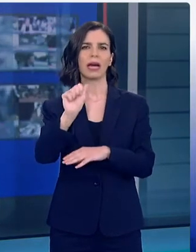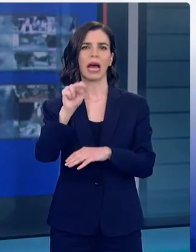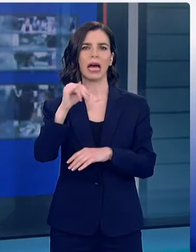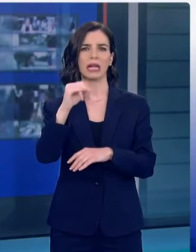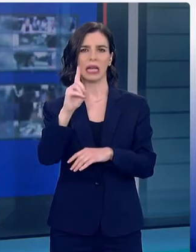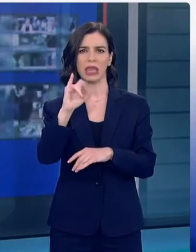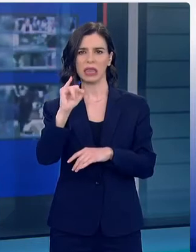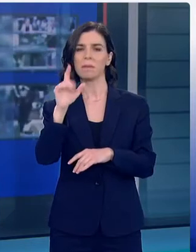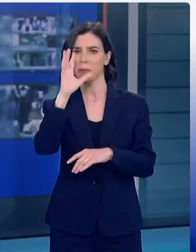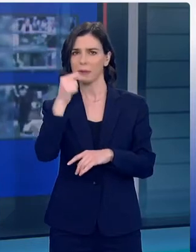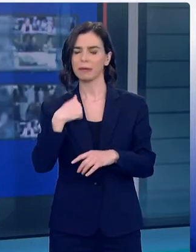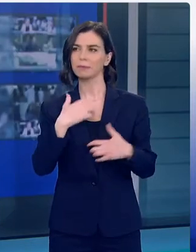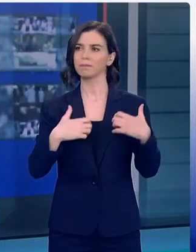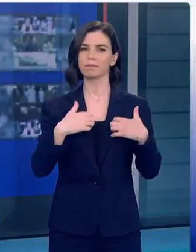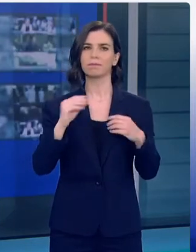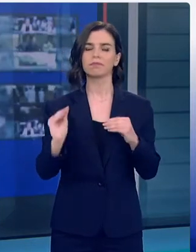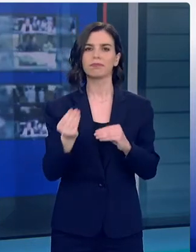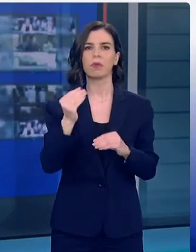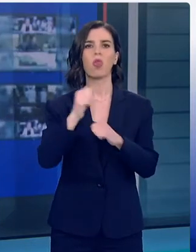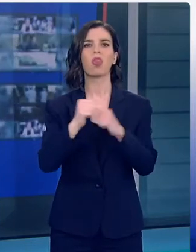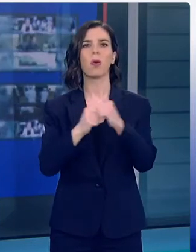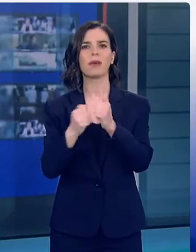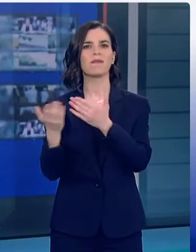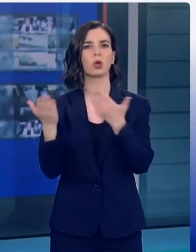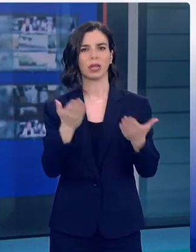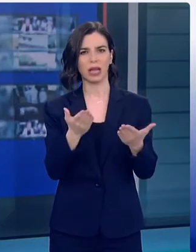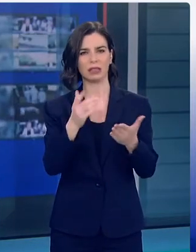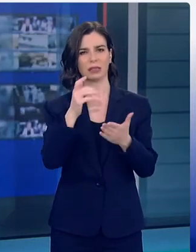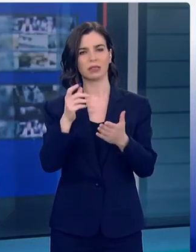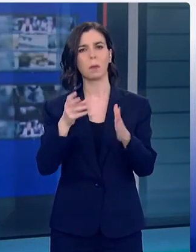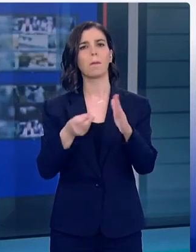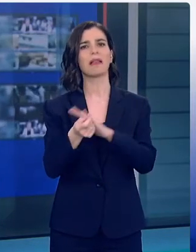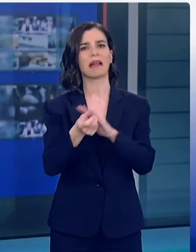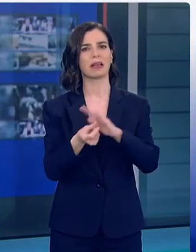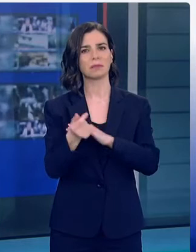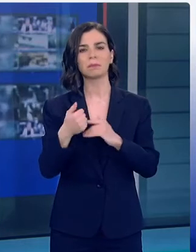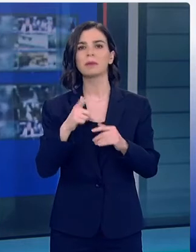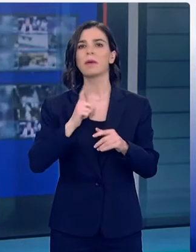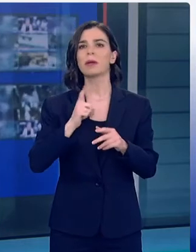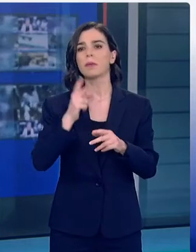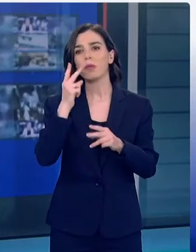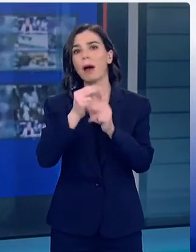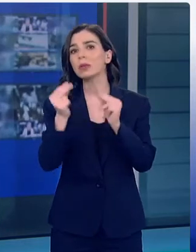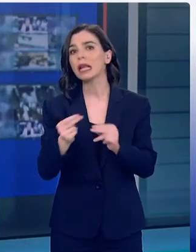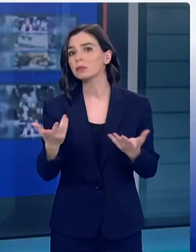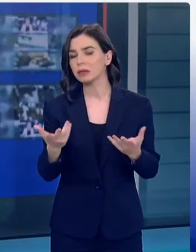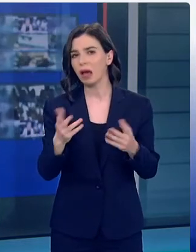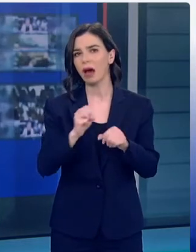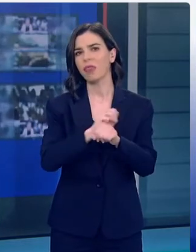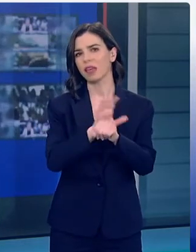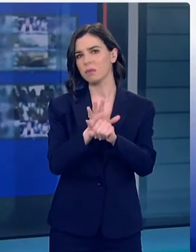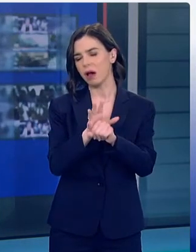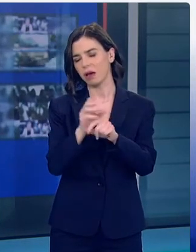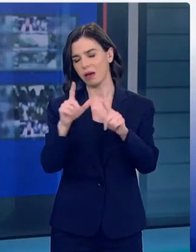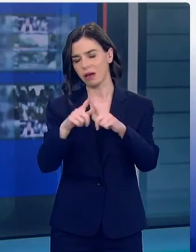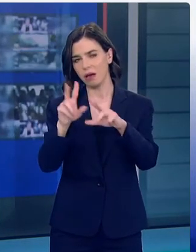που έχει προκύψει στην δομή. Περιμένουμε τα σχετικά αποτελέσματα των ελέγχων, έτσι ώστε ανάλογα με το